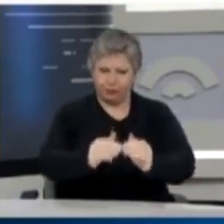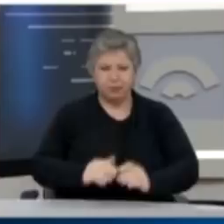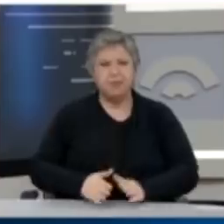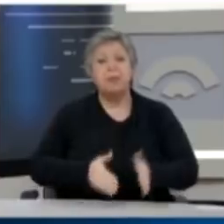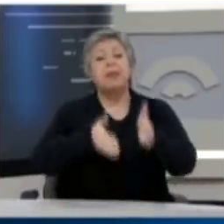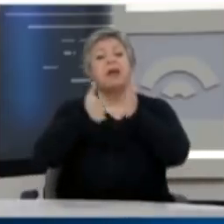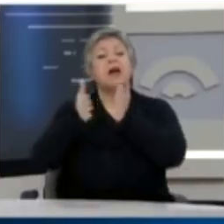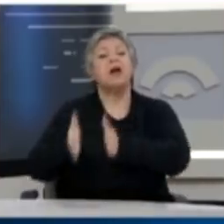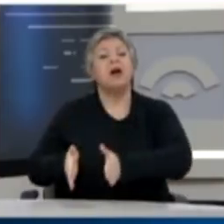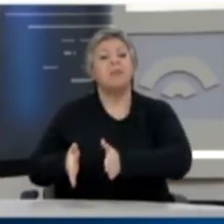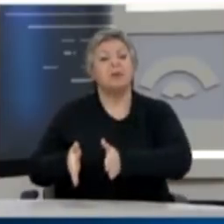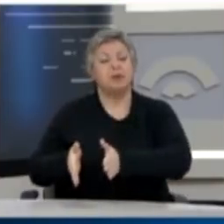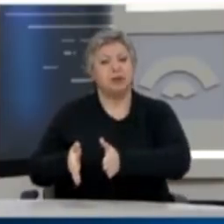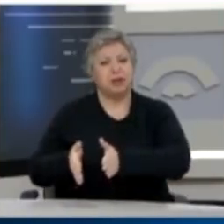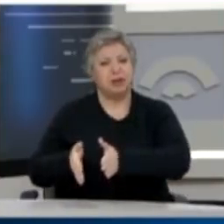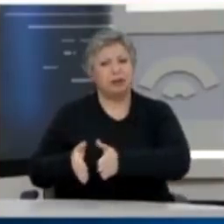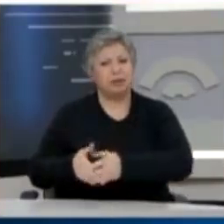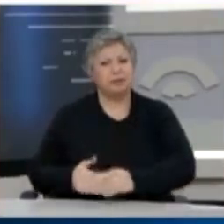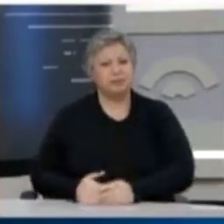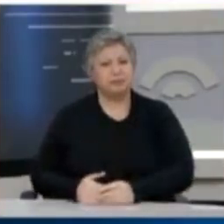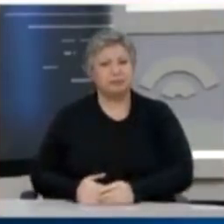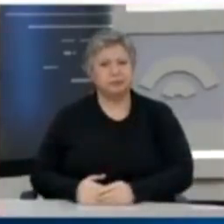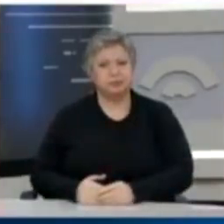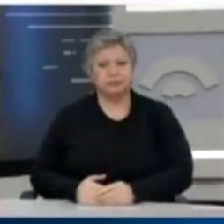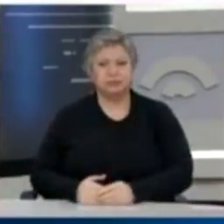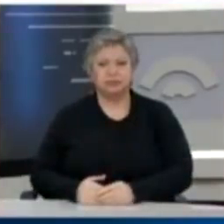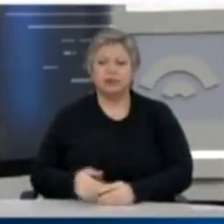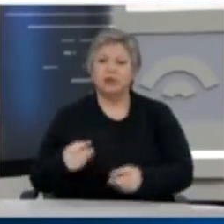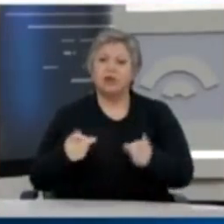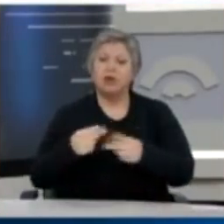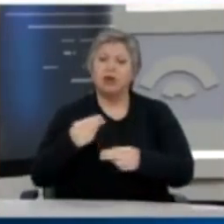Παρακαλώ, κάντε ησυχία. Σας παρακαλώ.